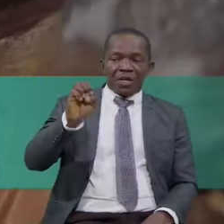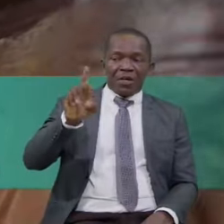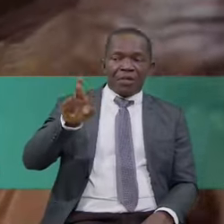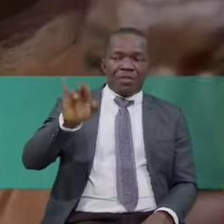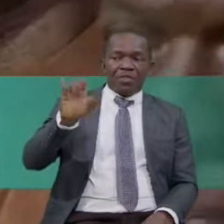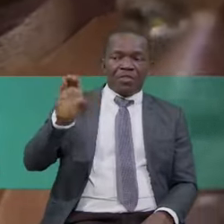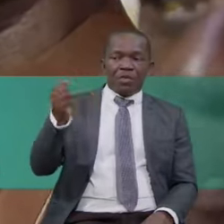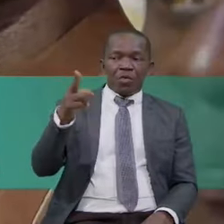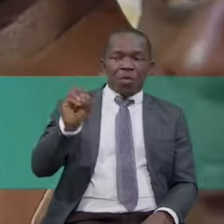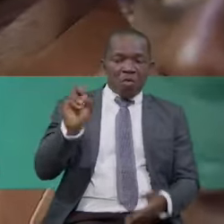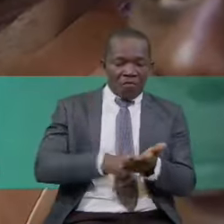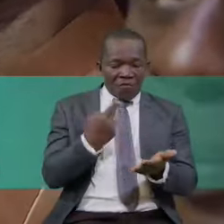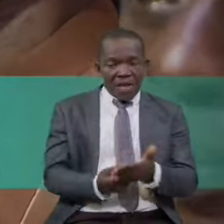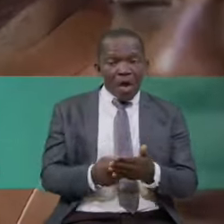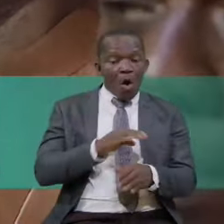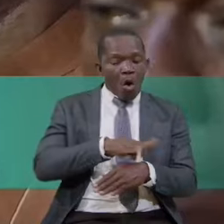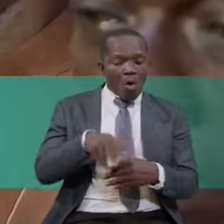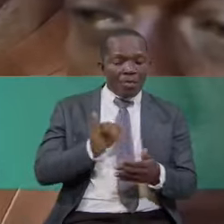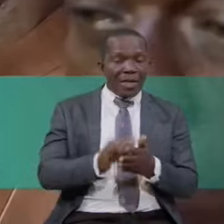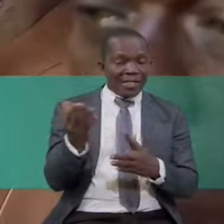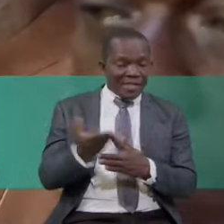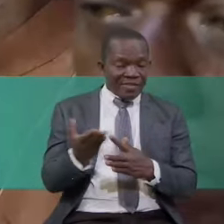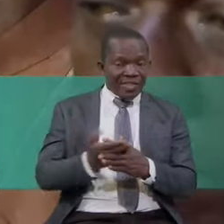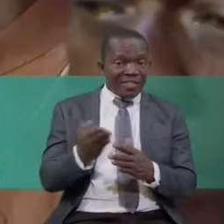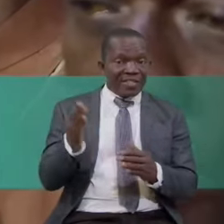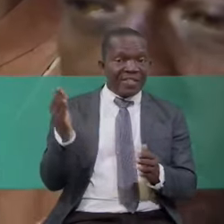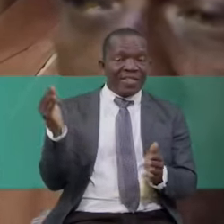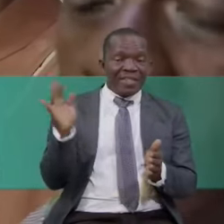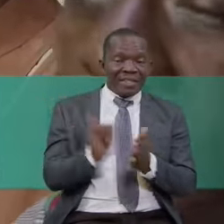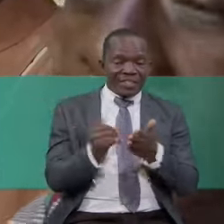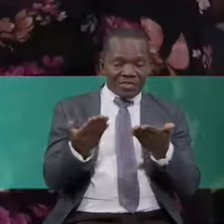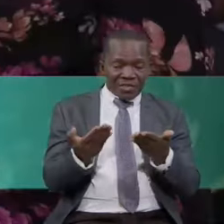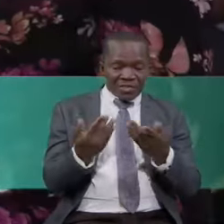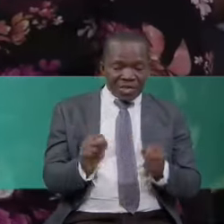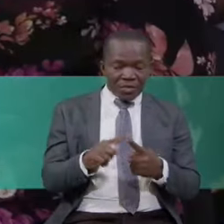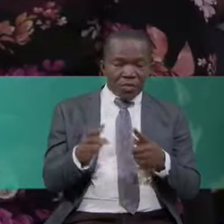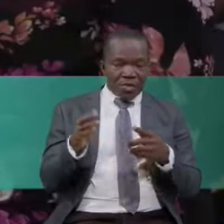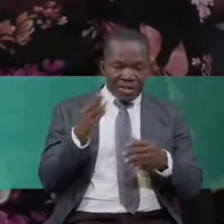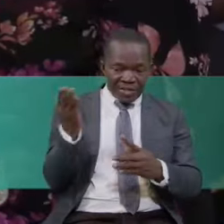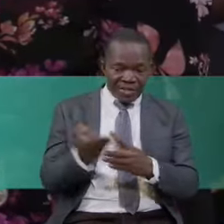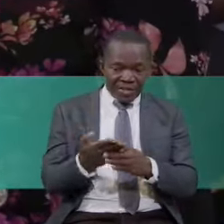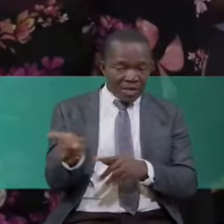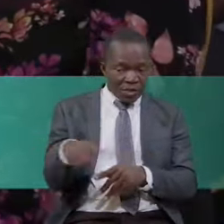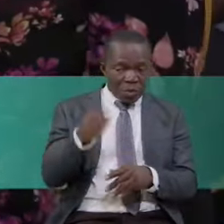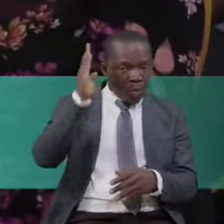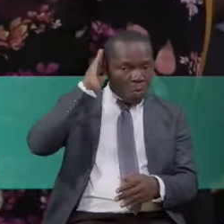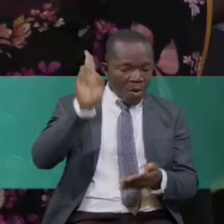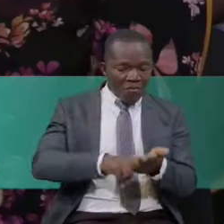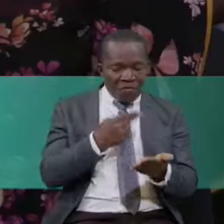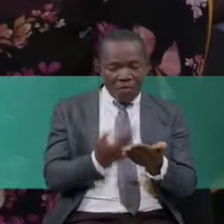murailles qui essaient de t'empêcher d'avoir ton héritage tous ces murailles vont tomber